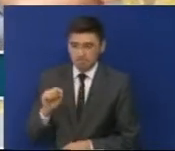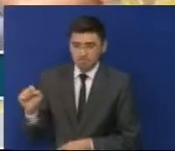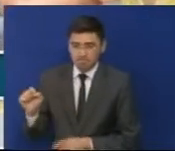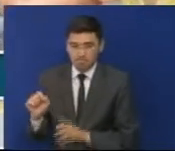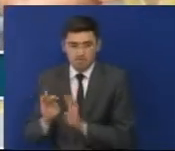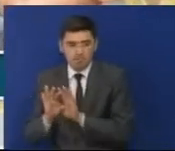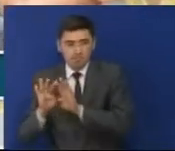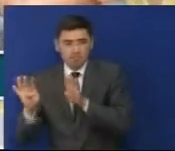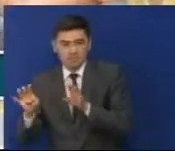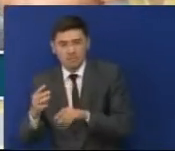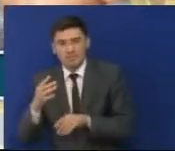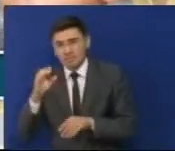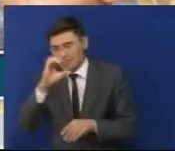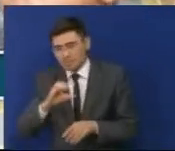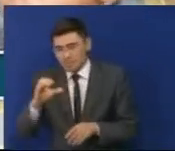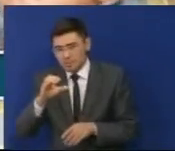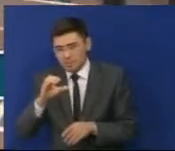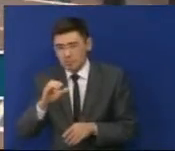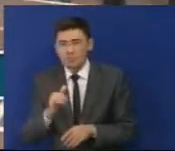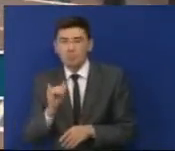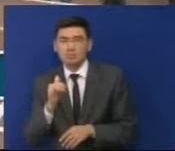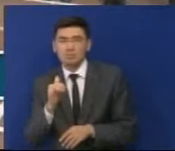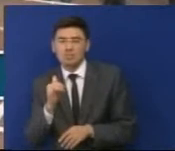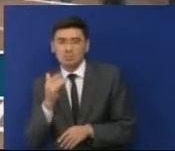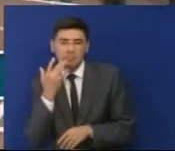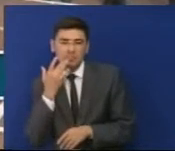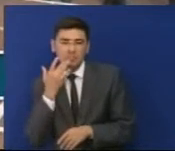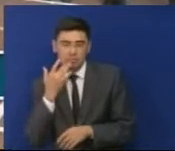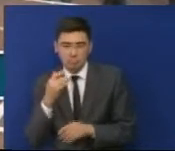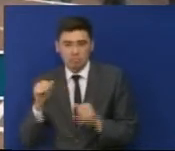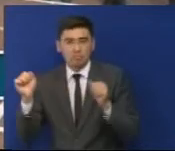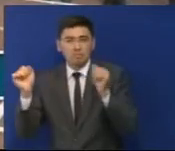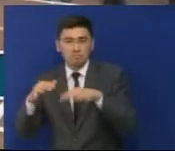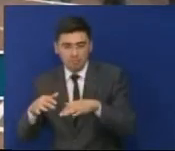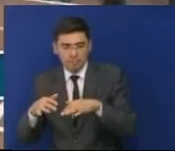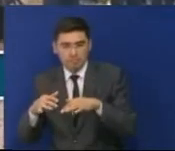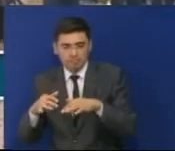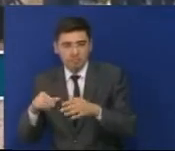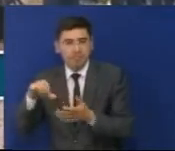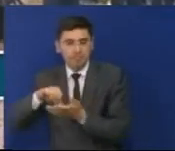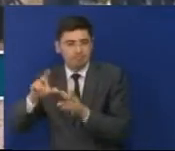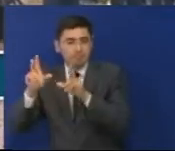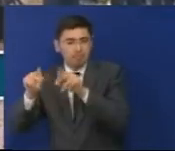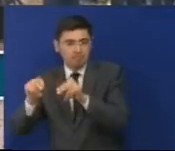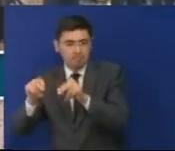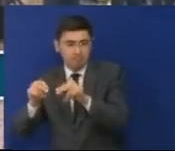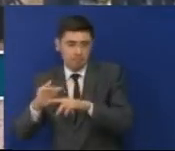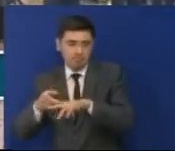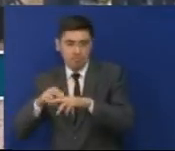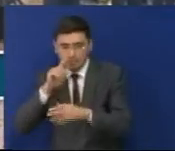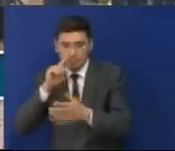қабылдау шарасын қыркүйек айының сенбісінде өткізуді дәстүрге айналдырған. Бұл күні ант қабылдау рәсіміне арналған мерекелік сап түзеу